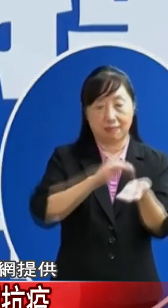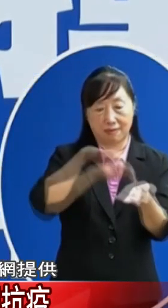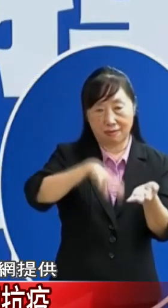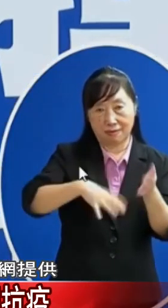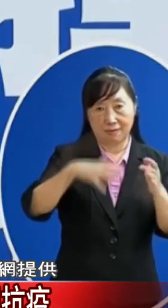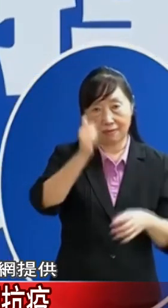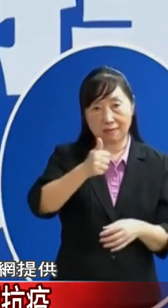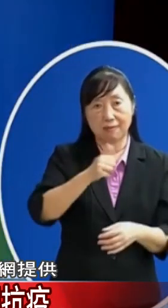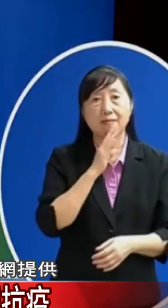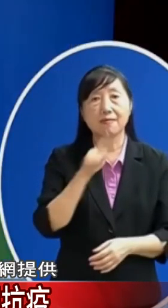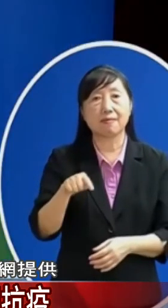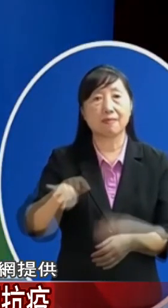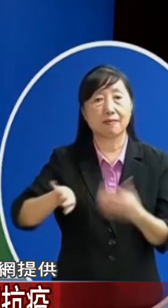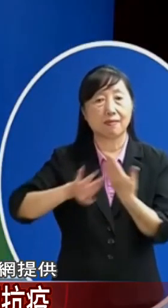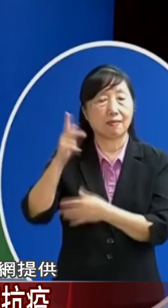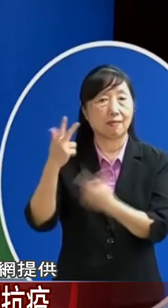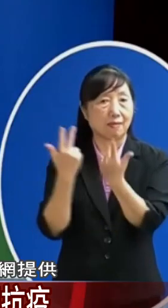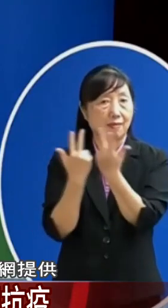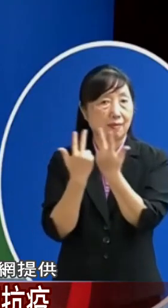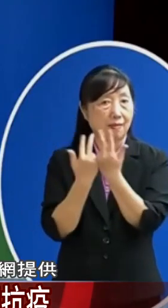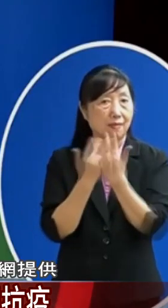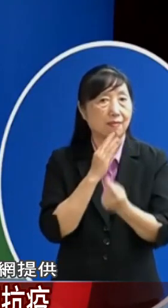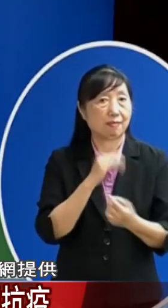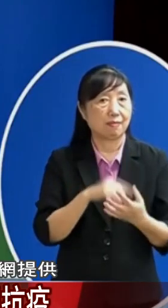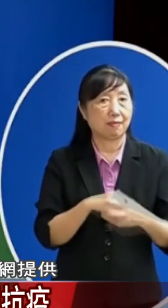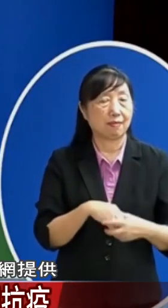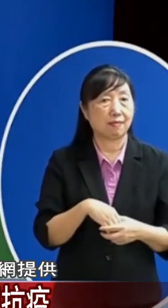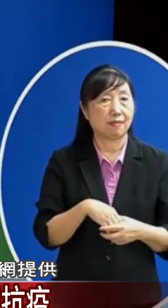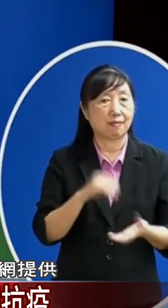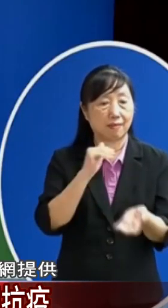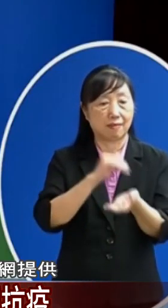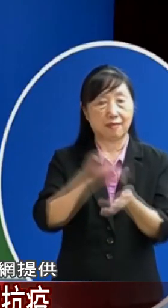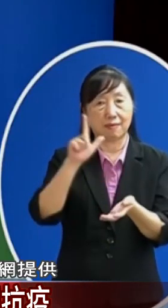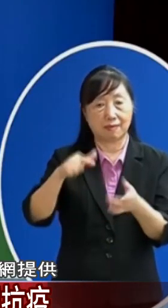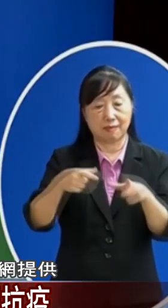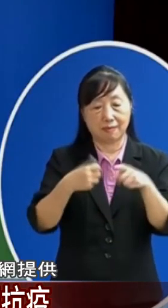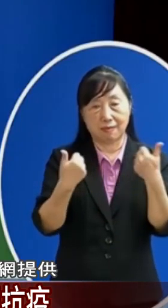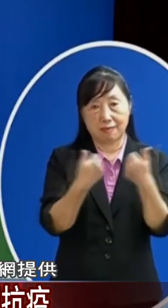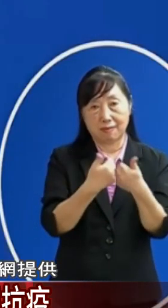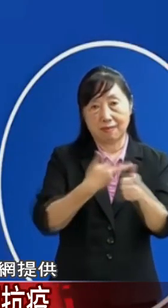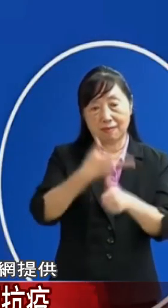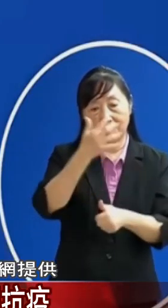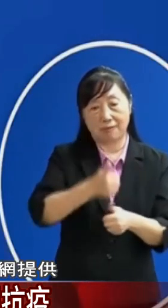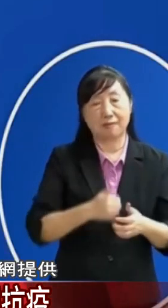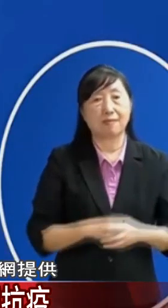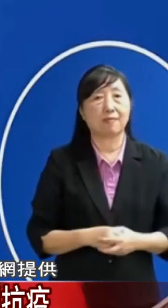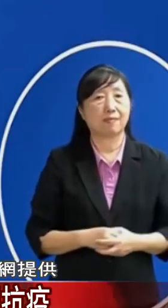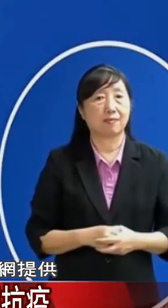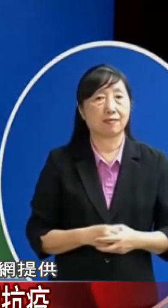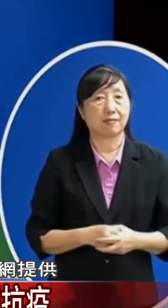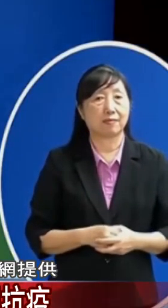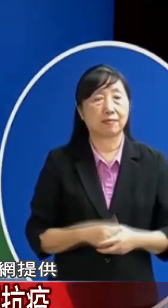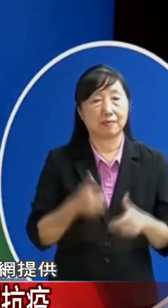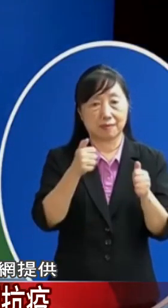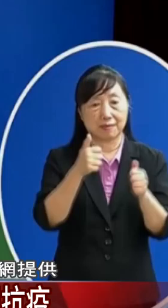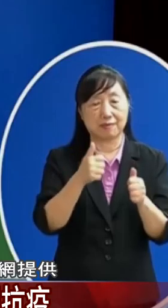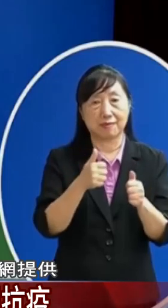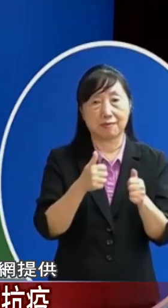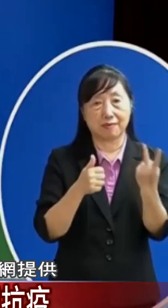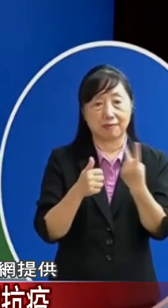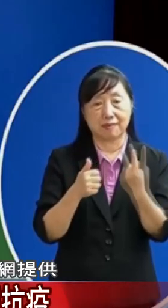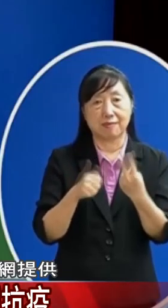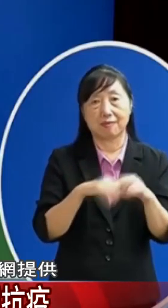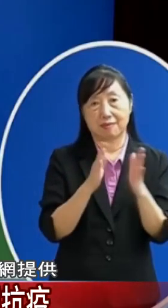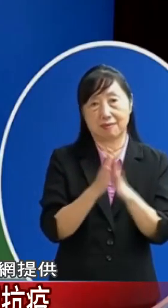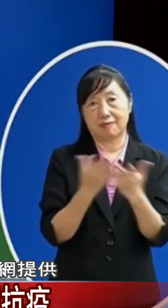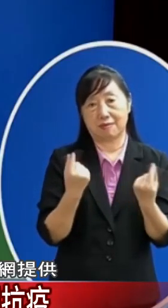检站，贡献专业，共同抗疫。学会理事长陈慕宽及新北市医师工会理事长周庆明医师现